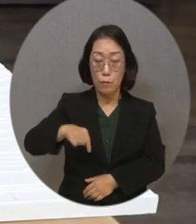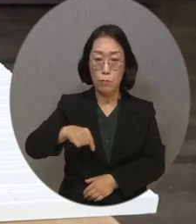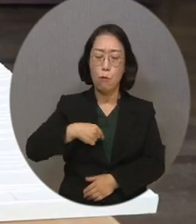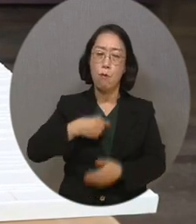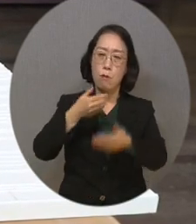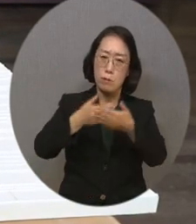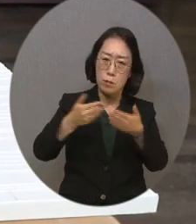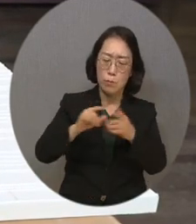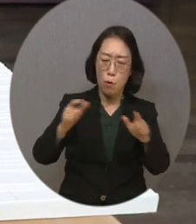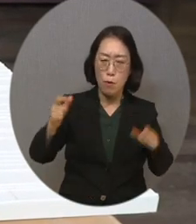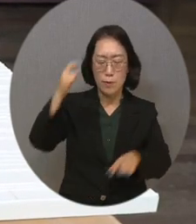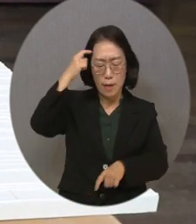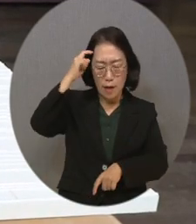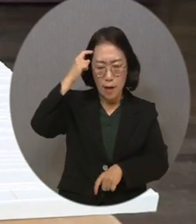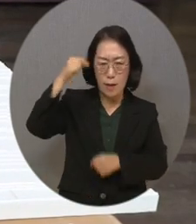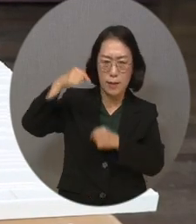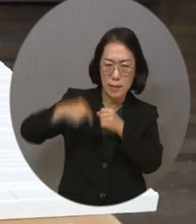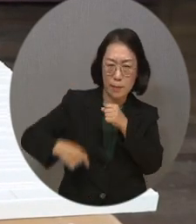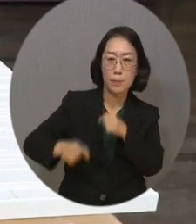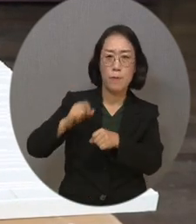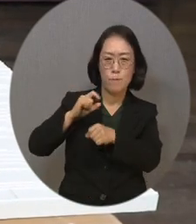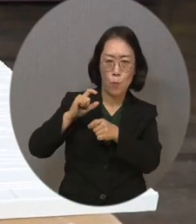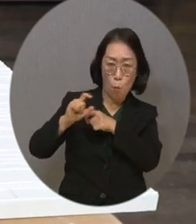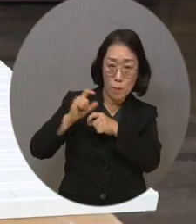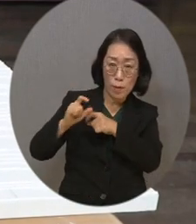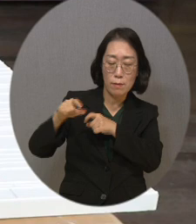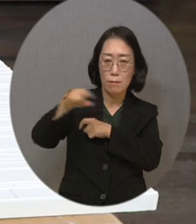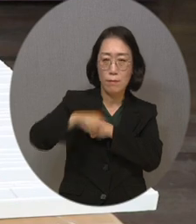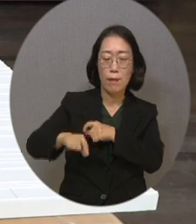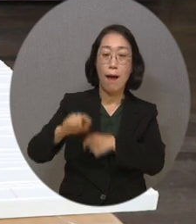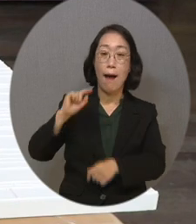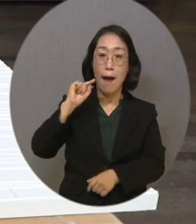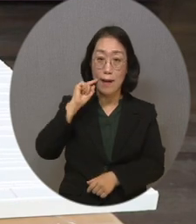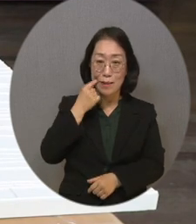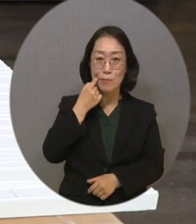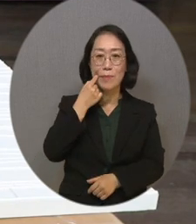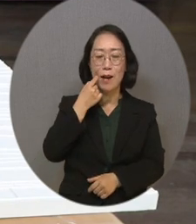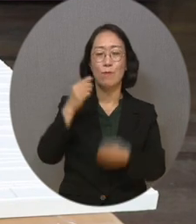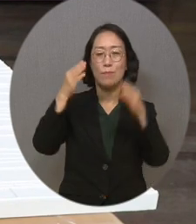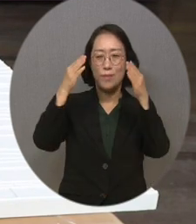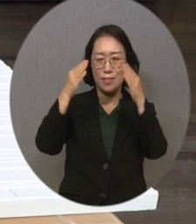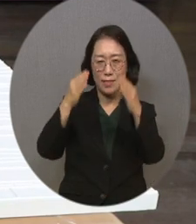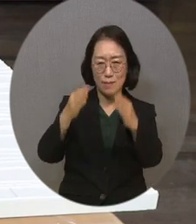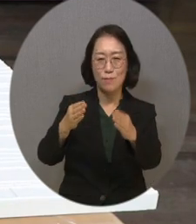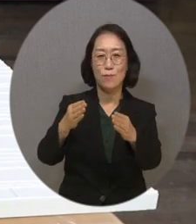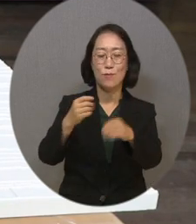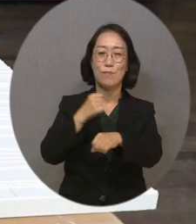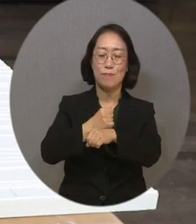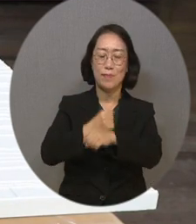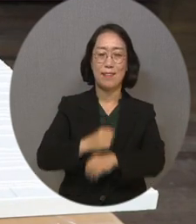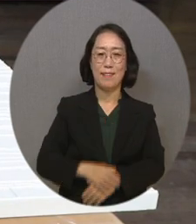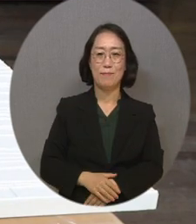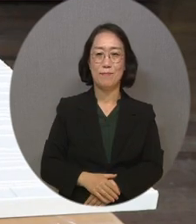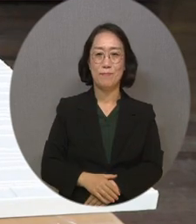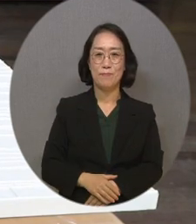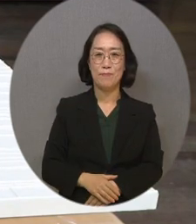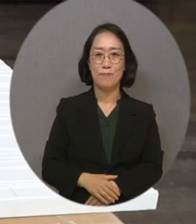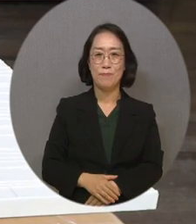작품에 대한 고민과 검증을 통해 보편적인 아름다움에 집중합니다.